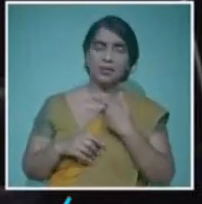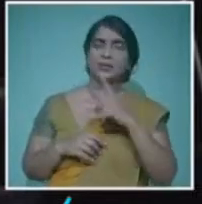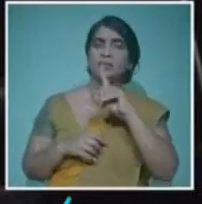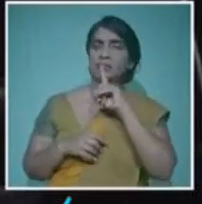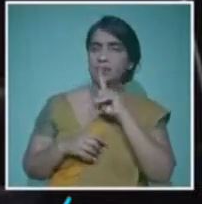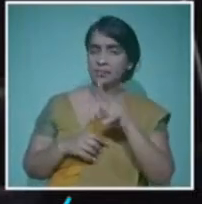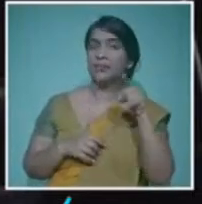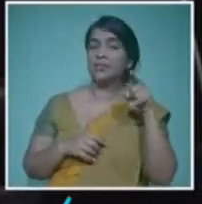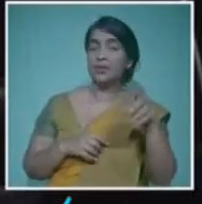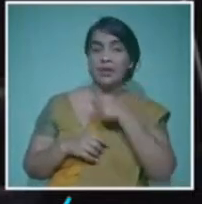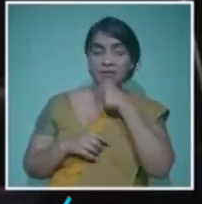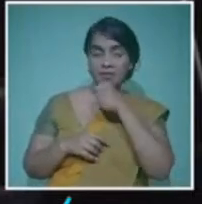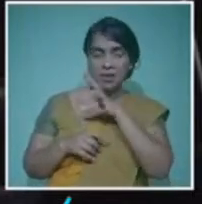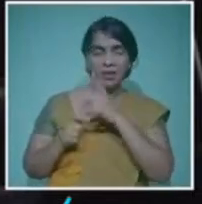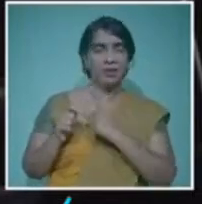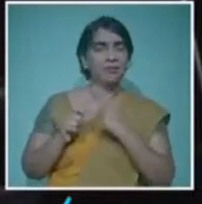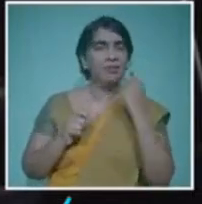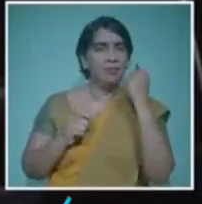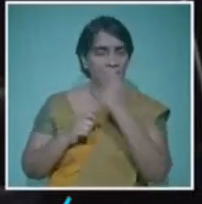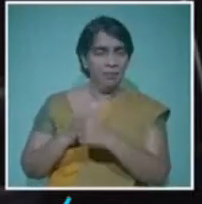ඉල්ලනවා ඒ වැඩිහිටි දීමනාව